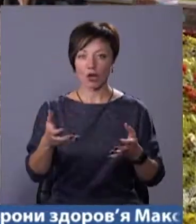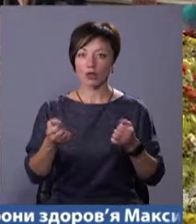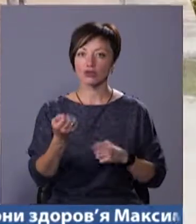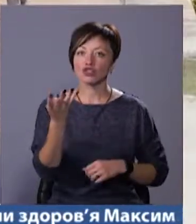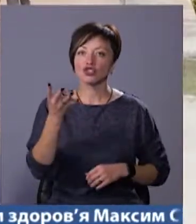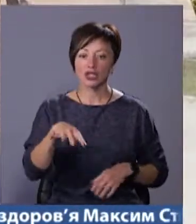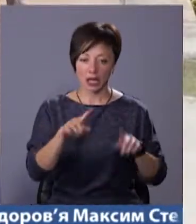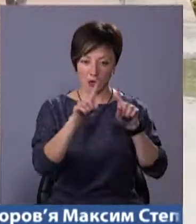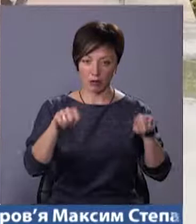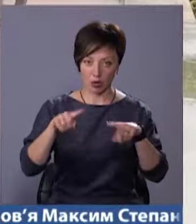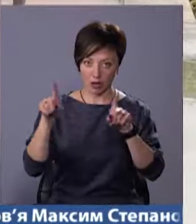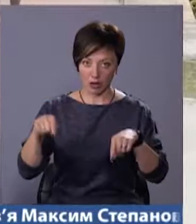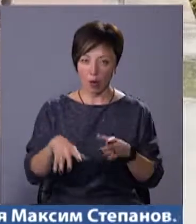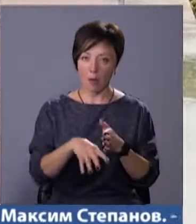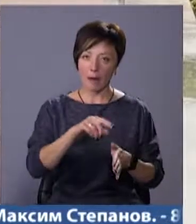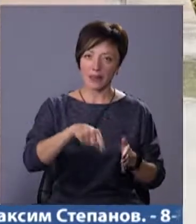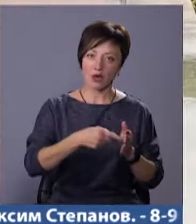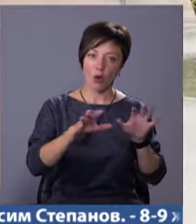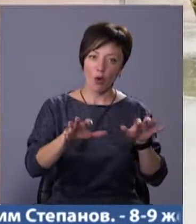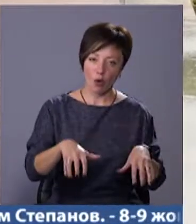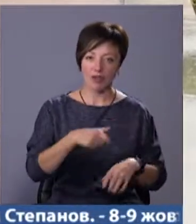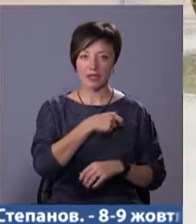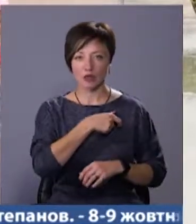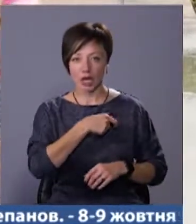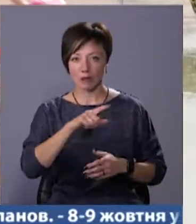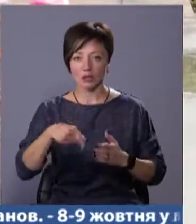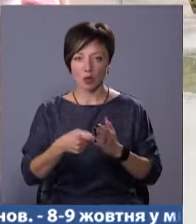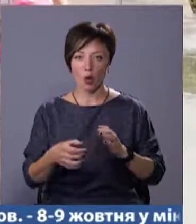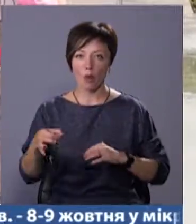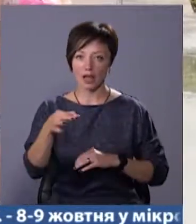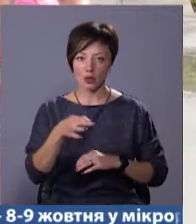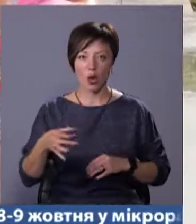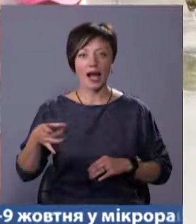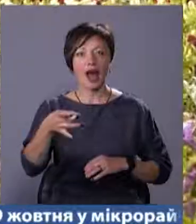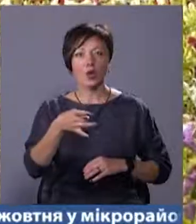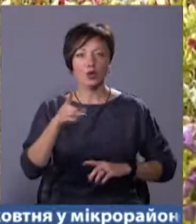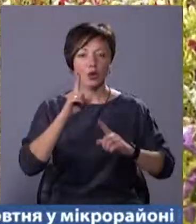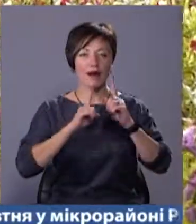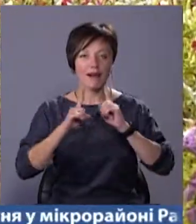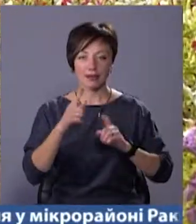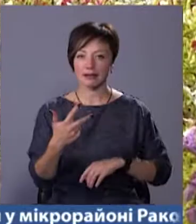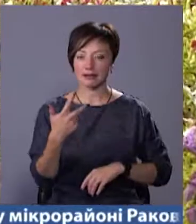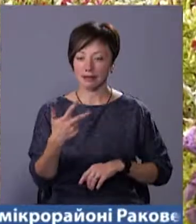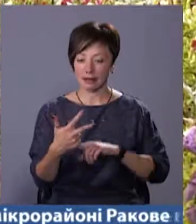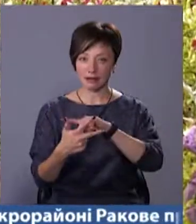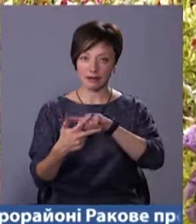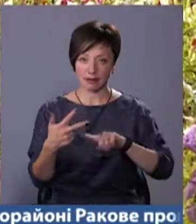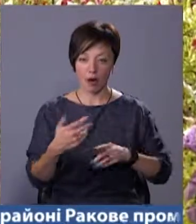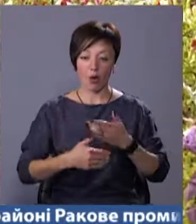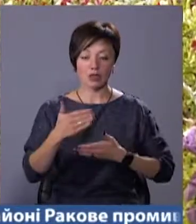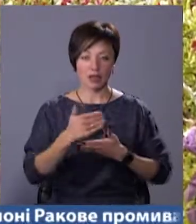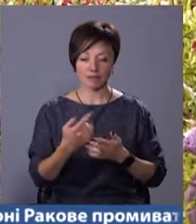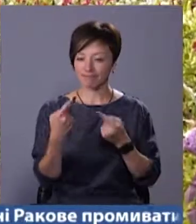4 бюлетені. Обиратимуть міського голову, а також депутатів до міської, обласної та районної рад. 3 останніх бюлетені